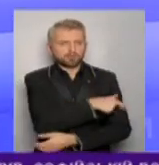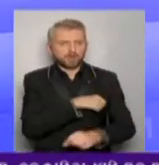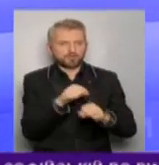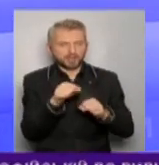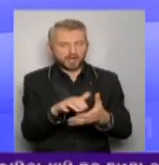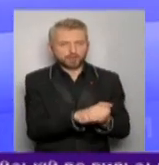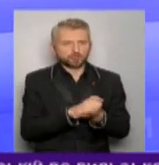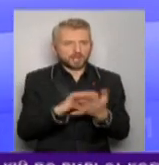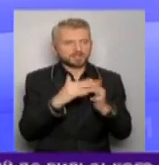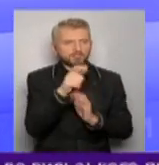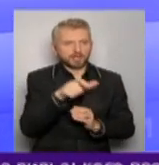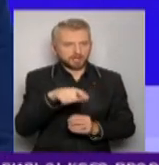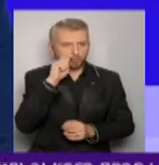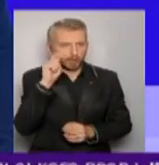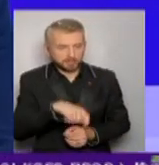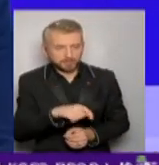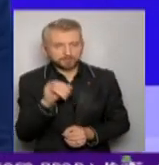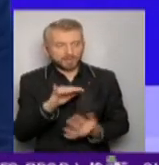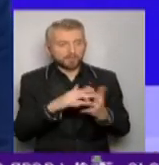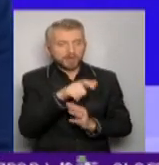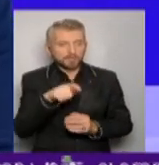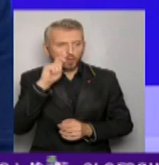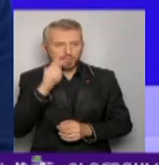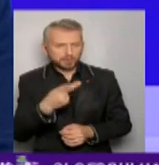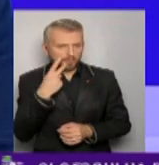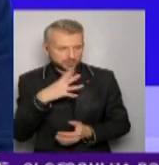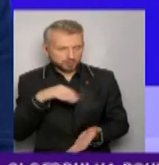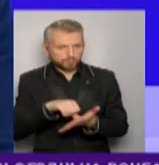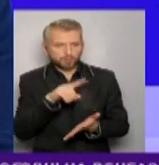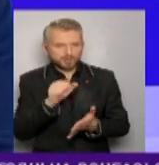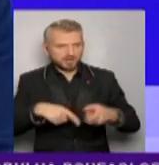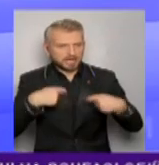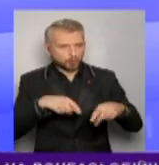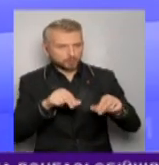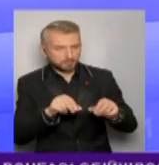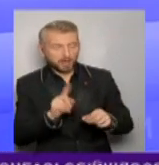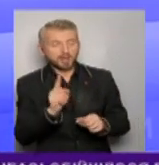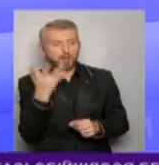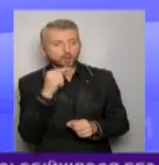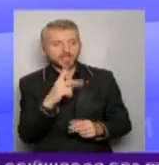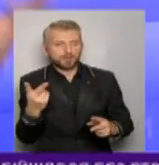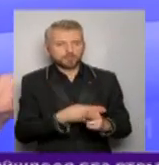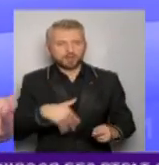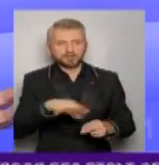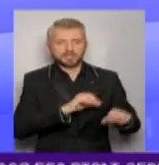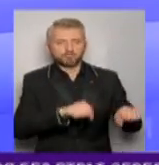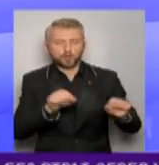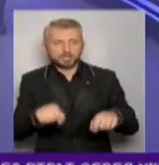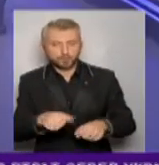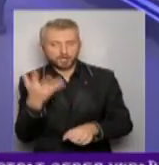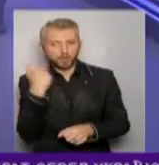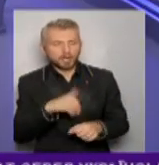Асоціації фермерів України. І фермери України завжди виступали за ринок землі. Але коли їх позбавили всіх можливостей,